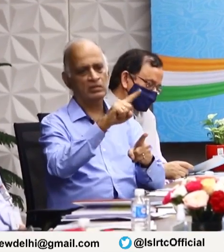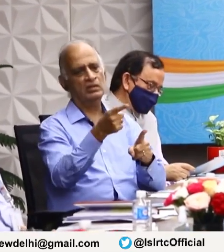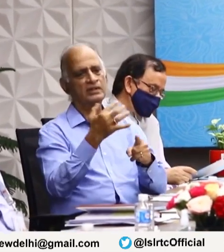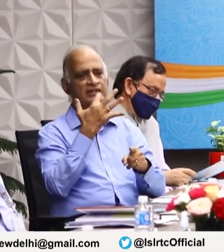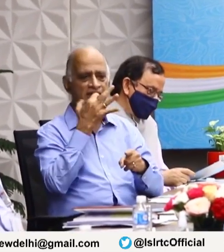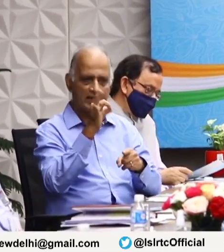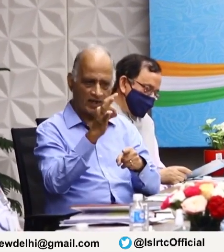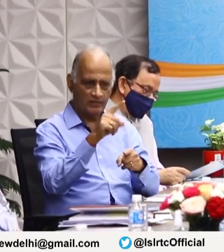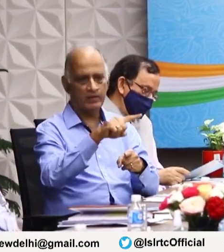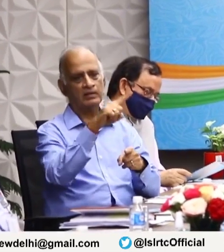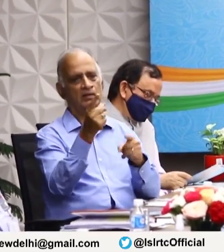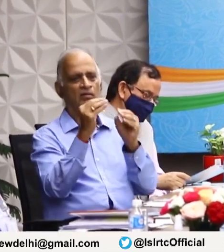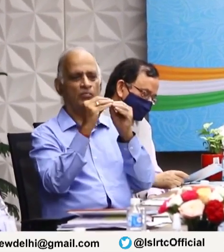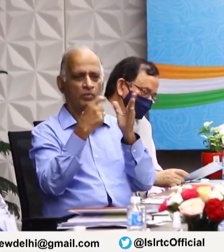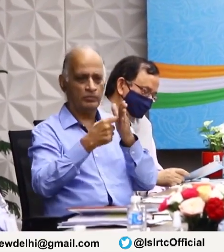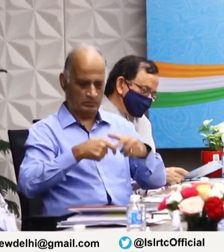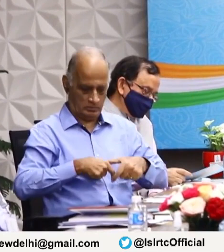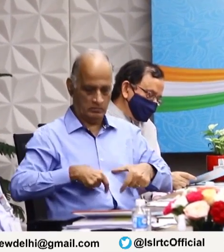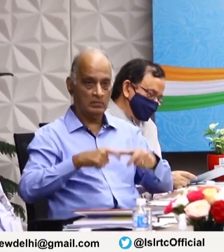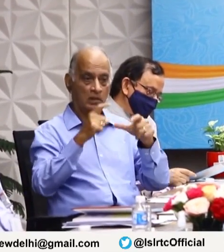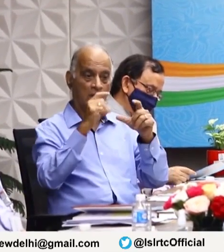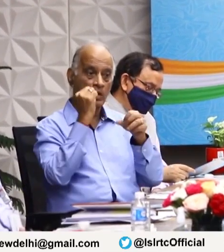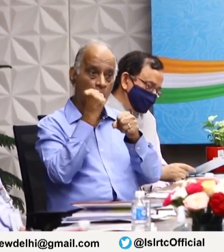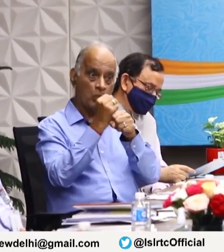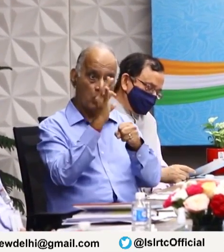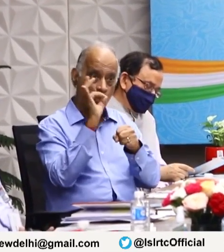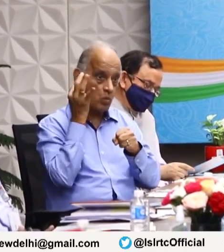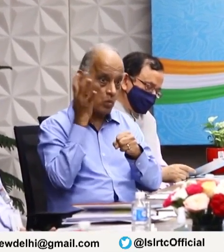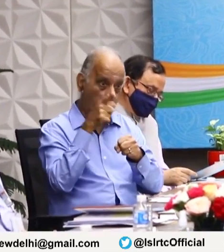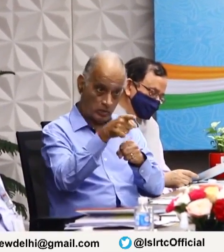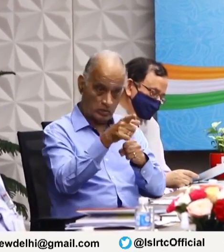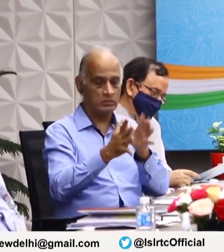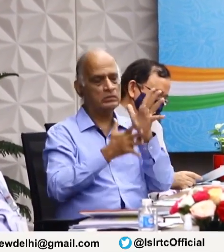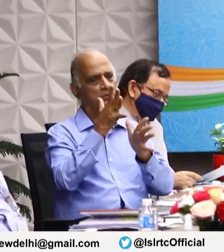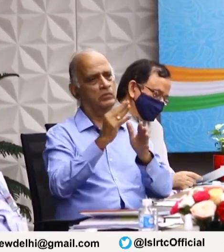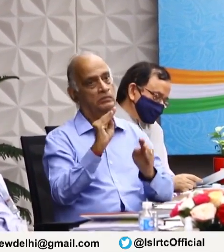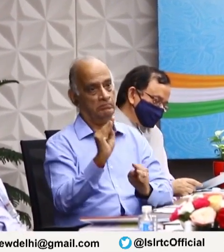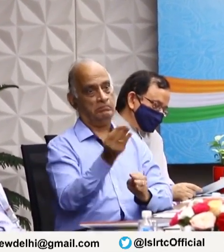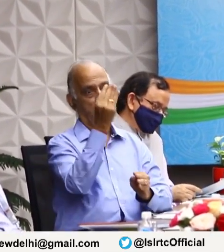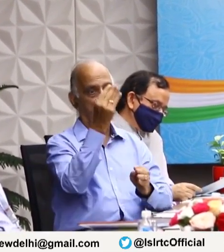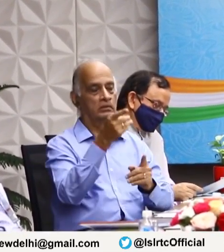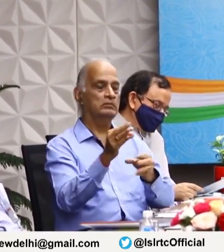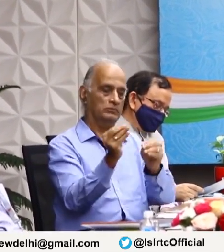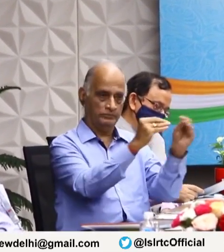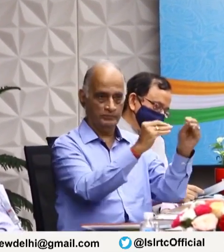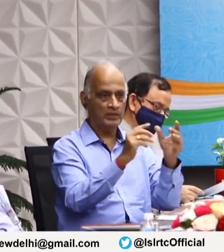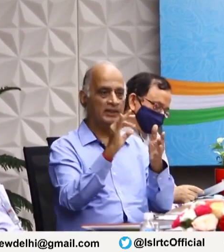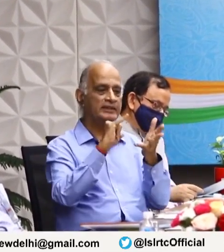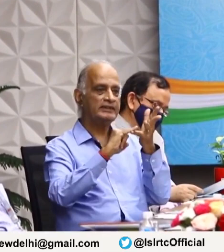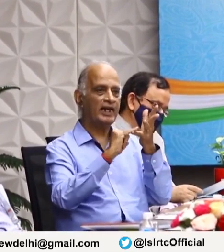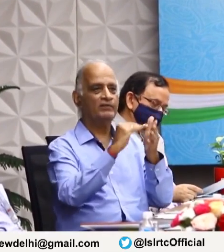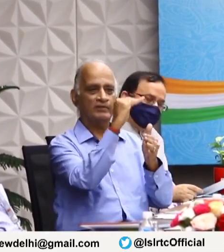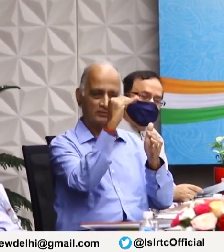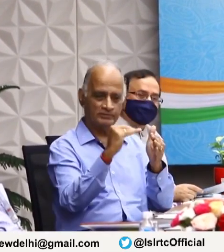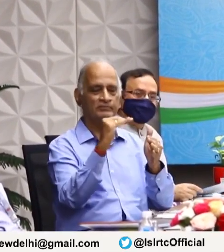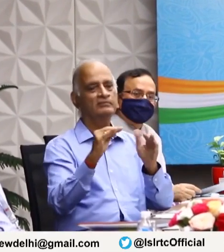जाए, जैसे गोल्ड ID है, सिल्वर है या फिर ब्रॉन्ज ID हम उनको दे सकते हैं कि किसकी